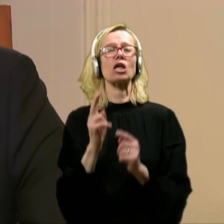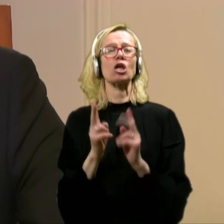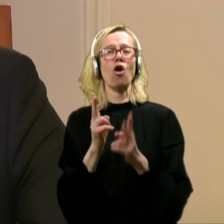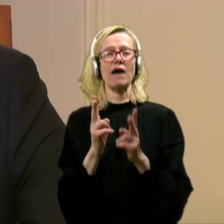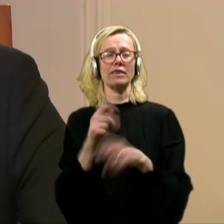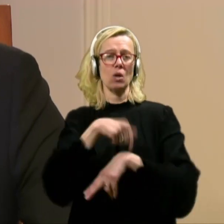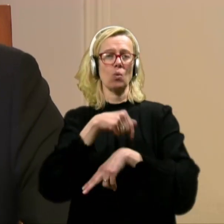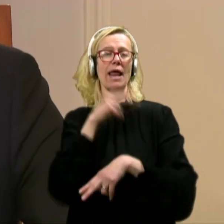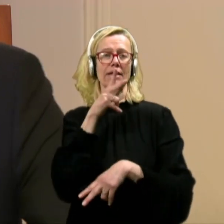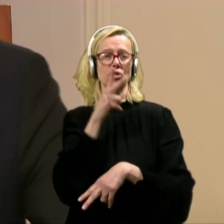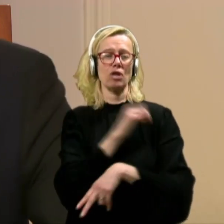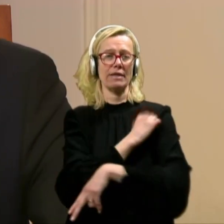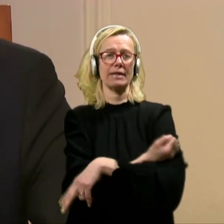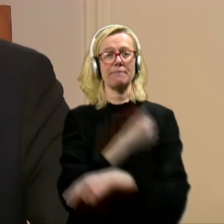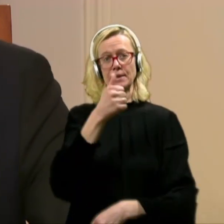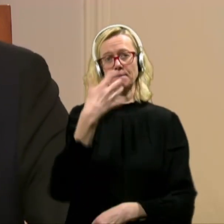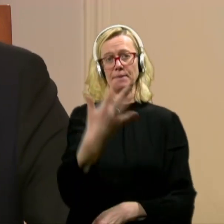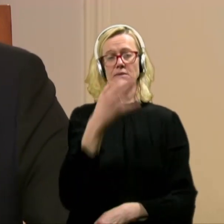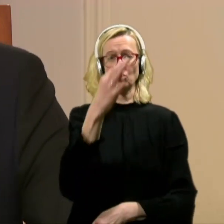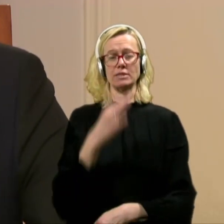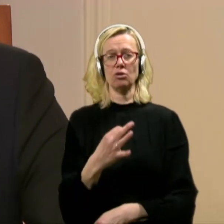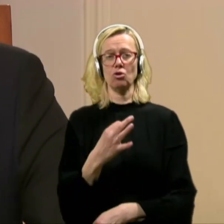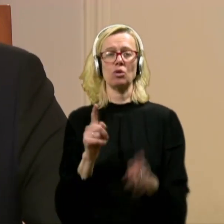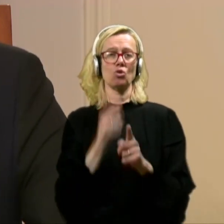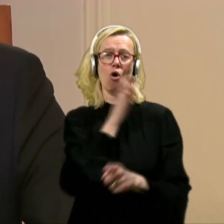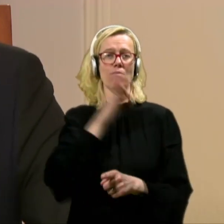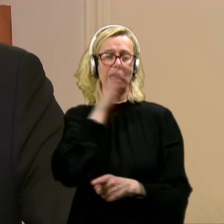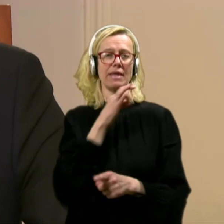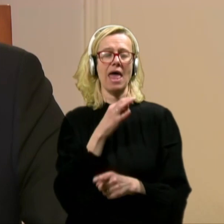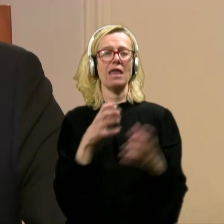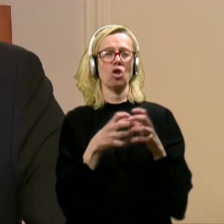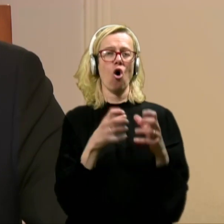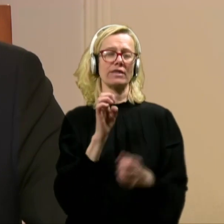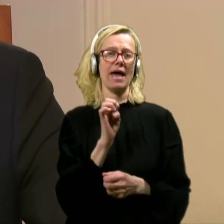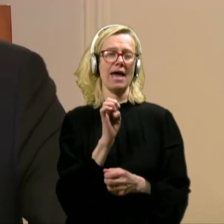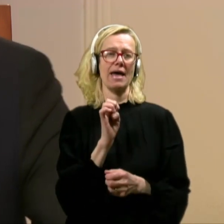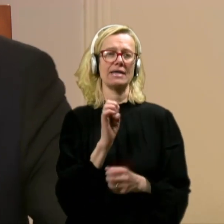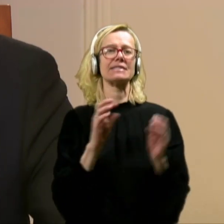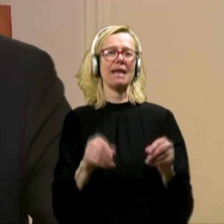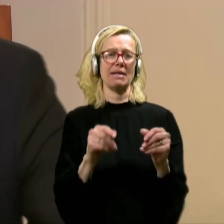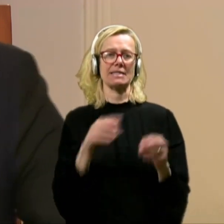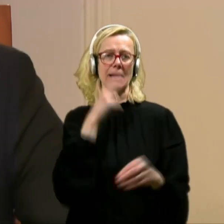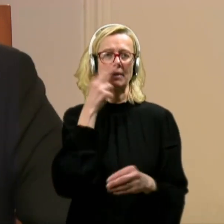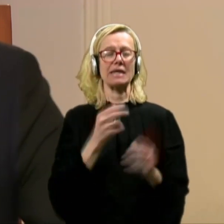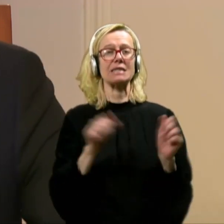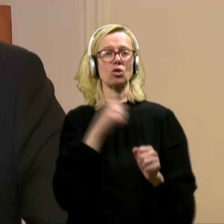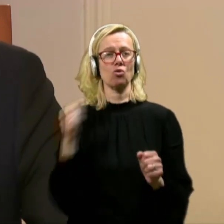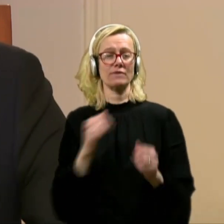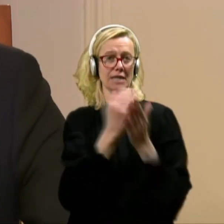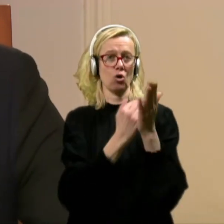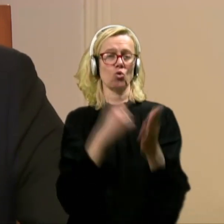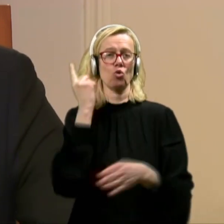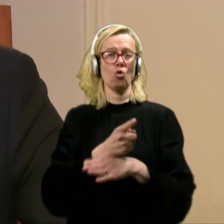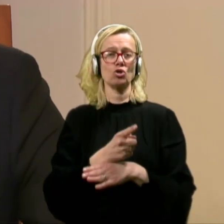električne energije. 51% pa tudi dobene enote zemljskega plina. Zato smo v zakonu določili, da